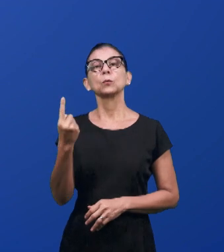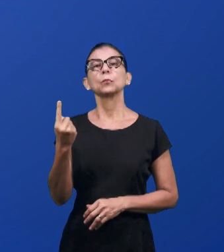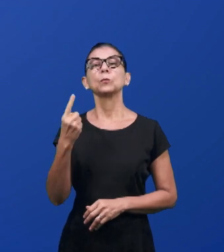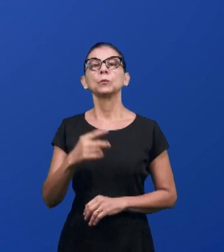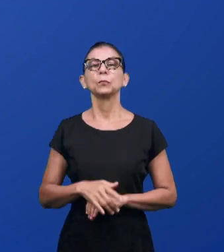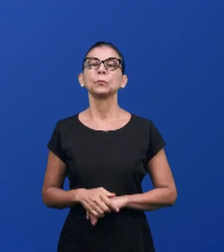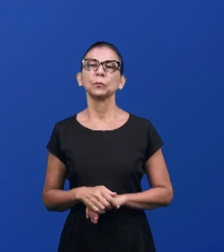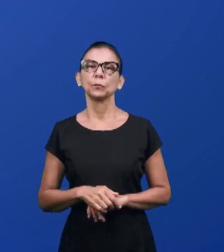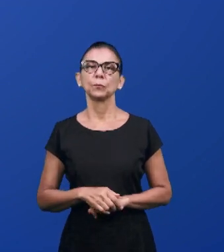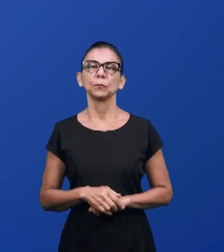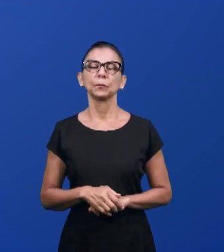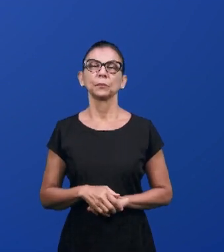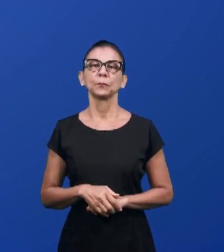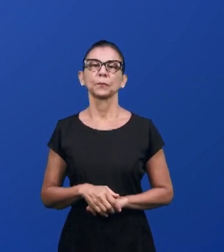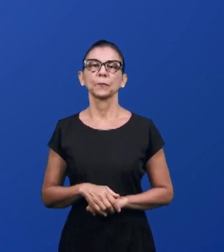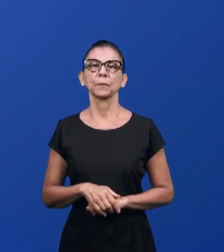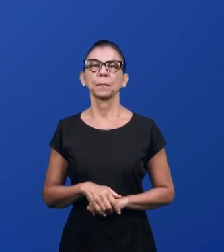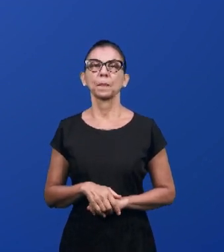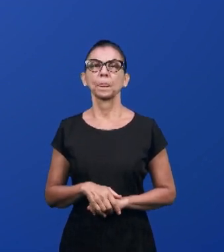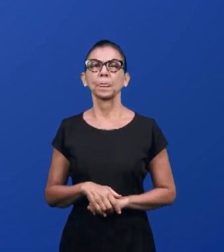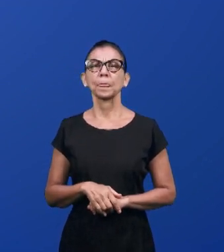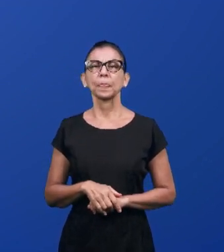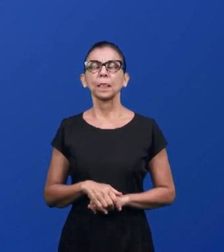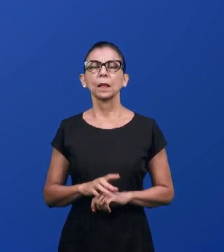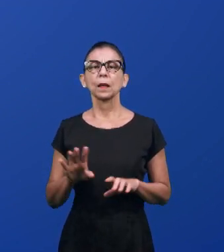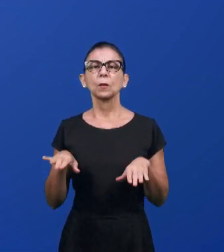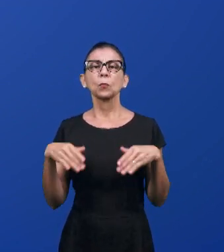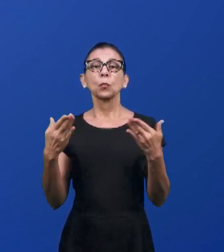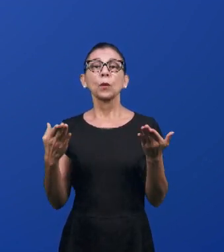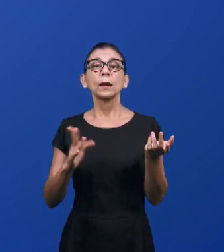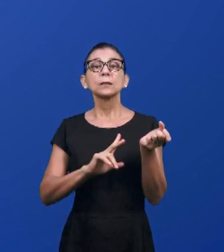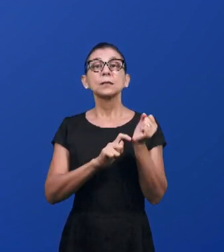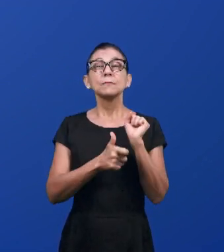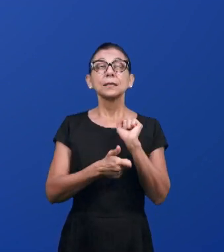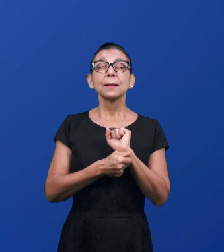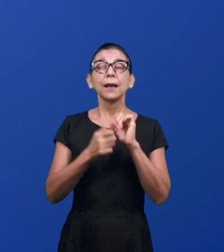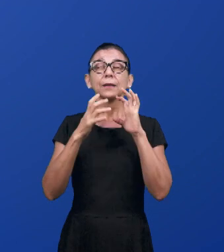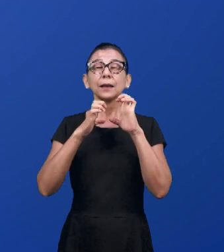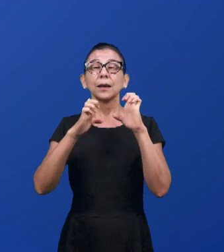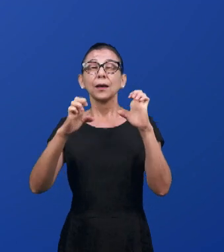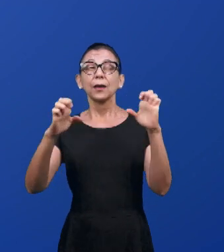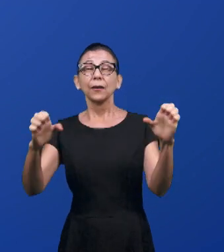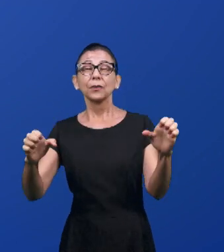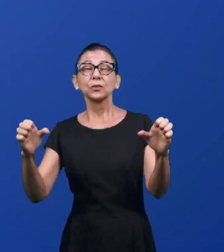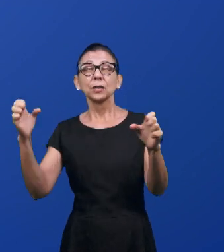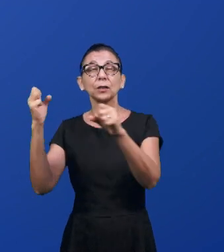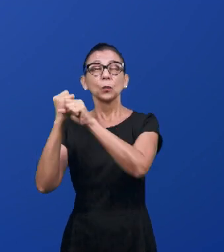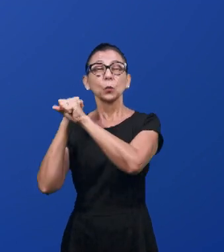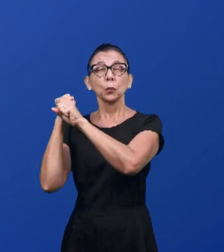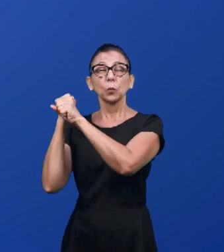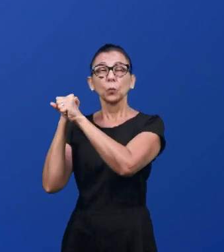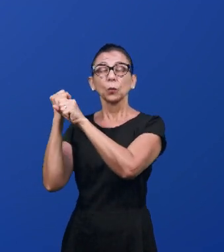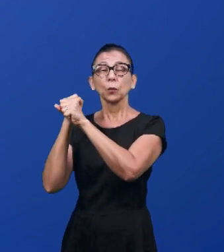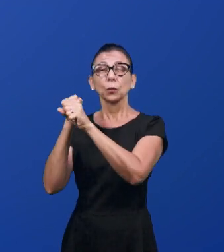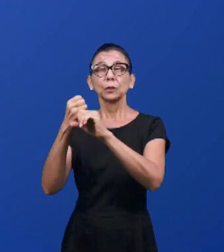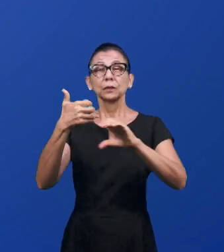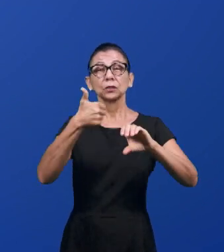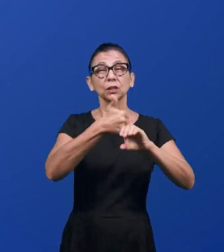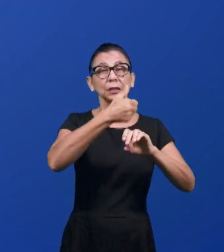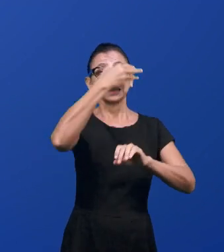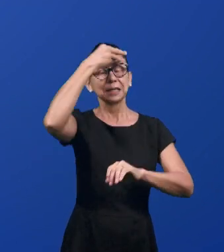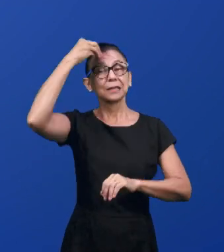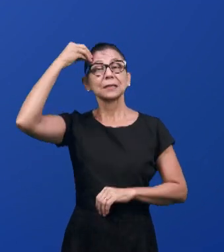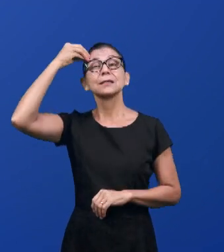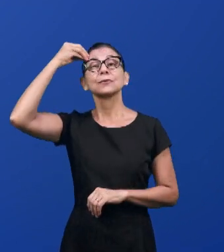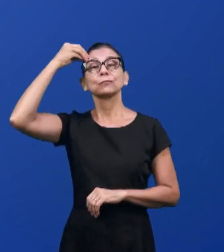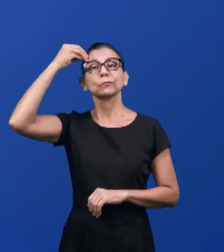est: quels sont les grands mystères de l'Évangile qui ont été oubliés le long des années par le christianisme?